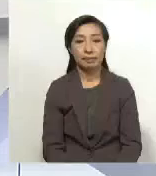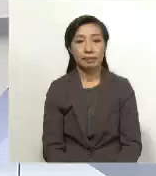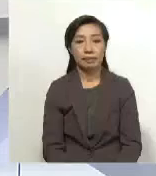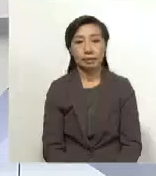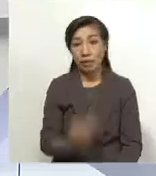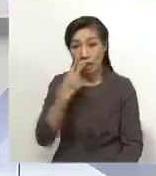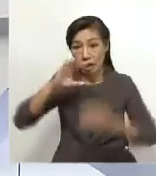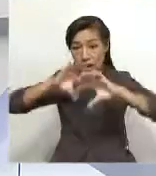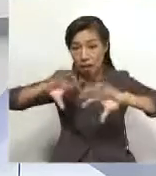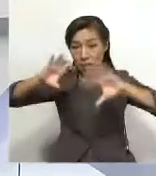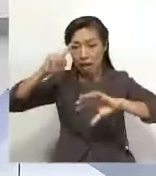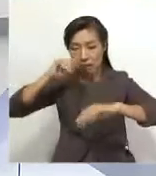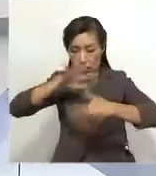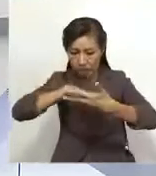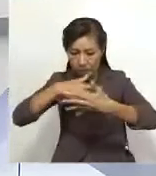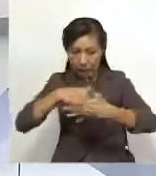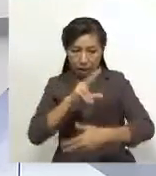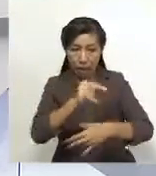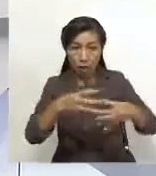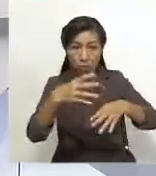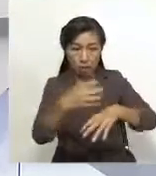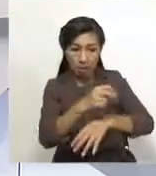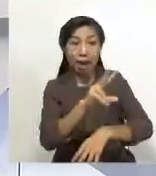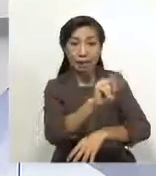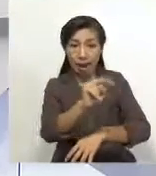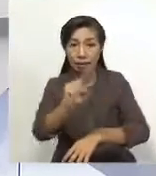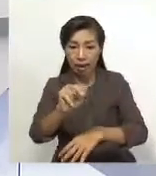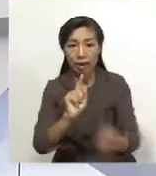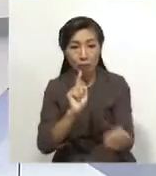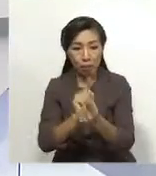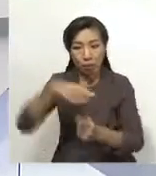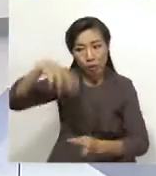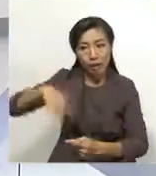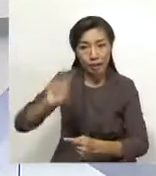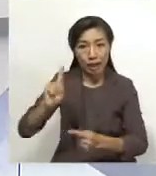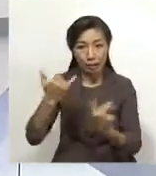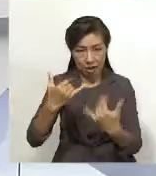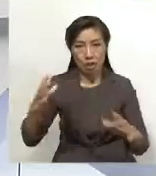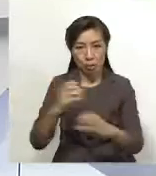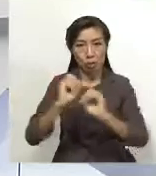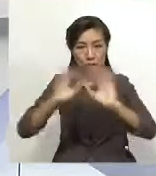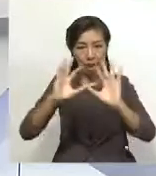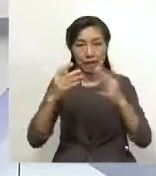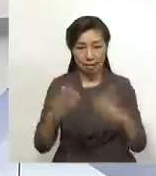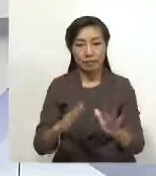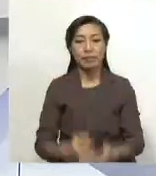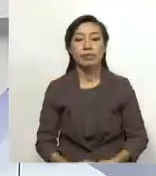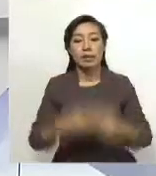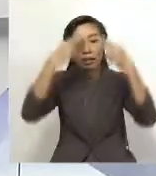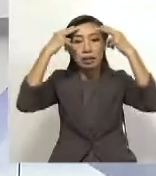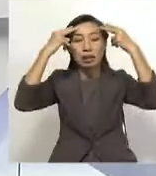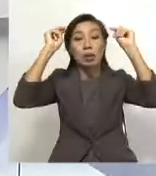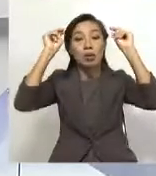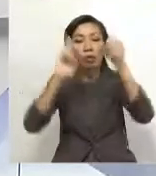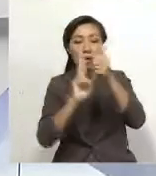รัฐบาลนะครับจะนัดพูดคุยกับทางด้านพรรคการเมืองนะครับตอนนี้นะครับวันและสถานที่ออกมาแน่ชัดแล้วนะครับโดยทางด้านของท่านรองนายกรัฐมนตรีนะครับ